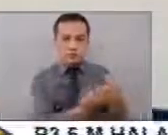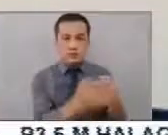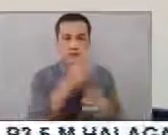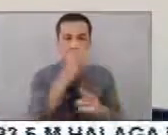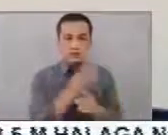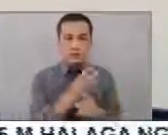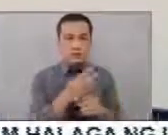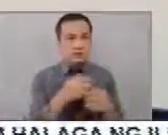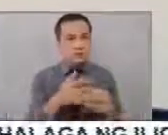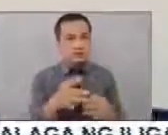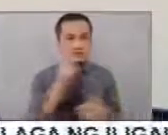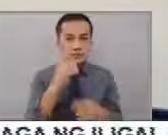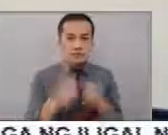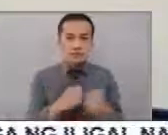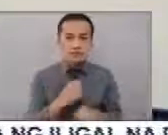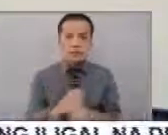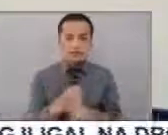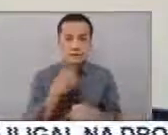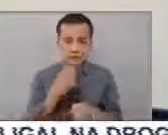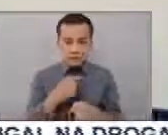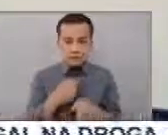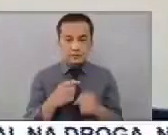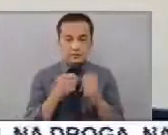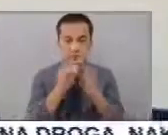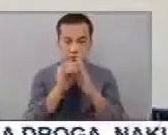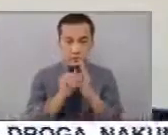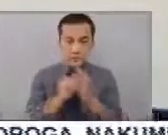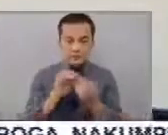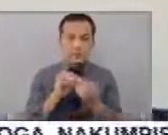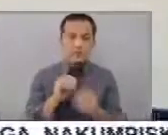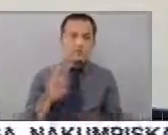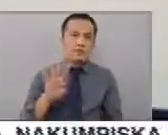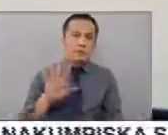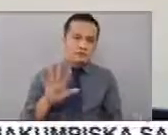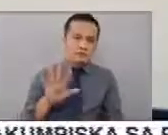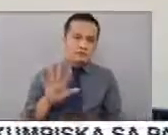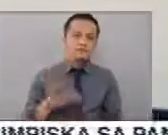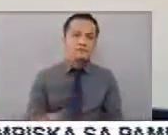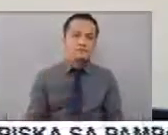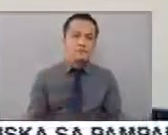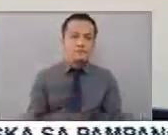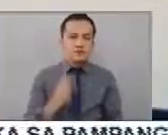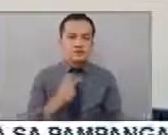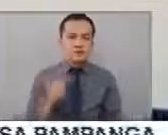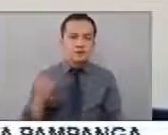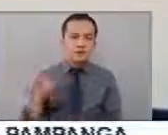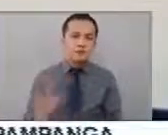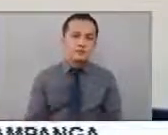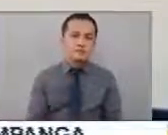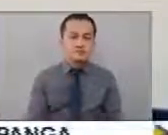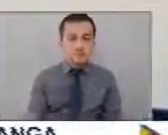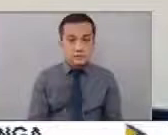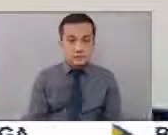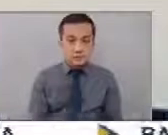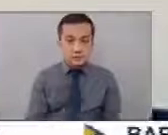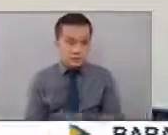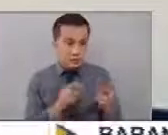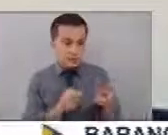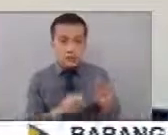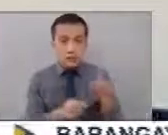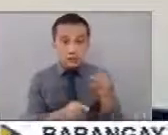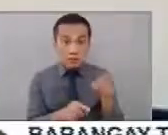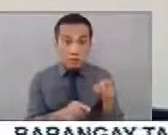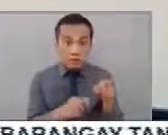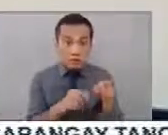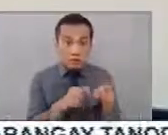City. Minamadali na kasi ang procurement para sa pagtatayo ng oxygen plant sa lungsod.